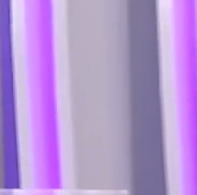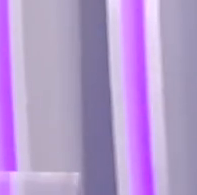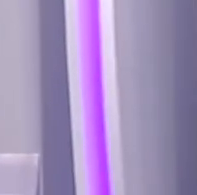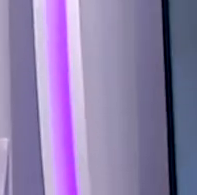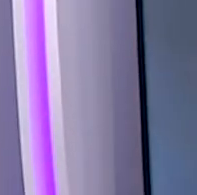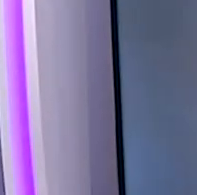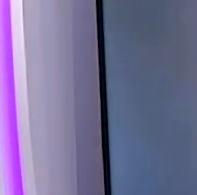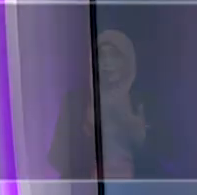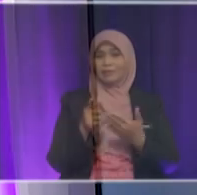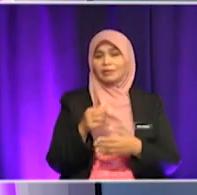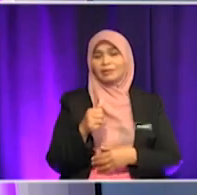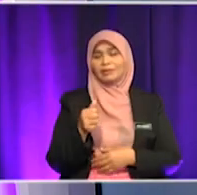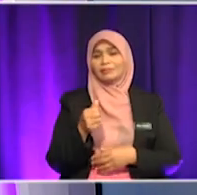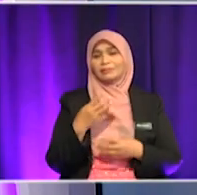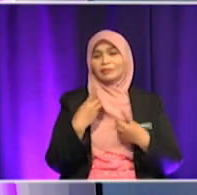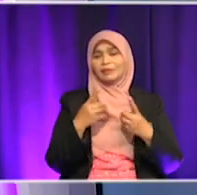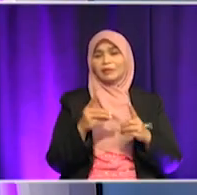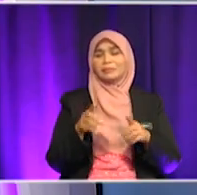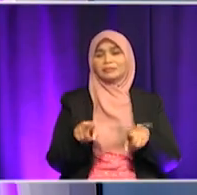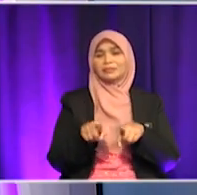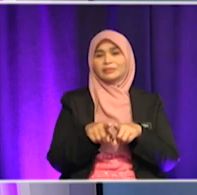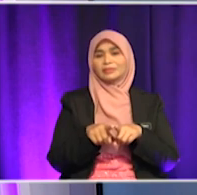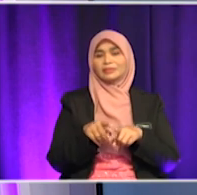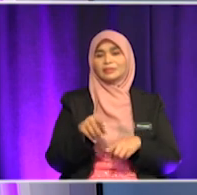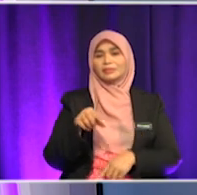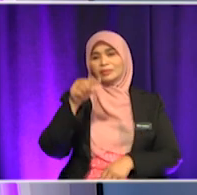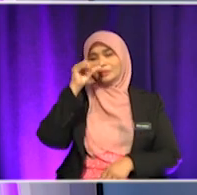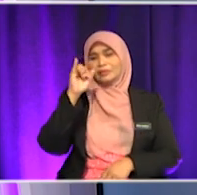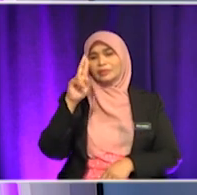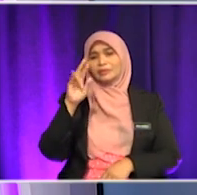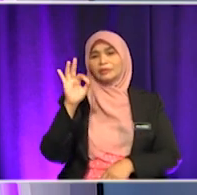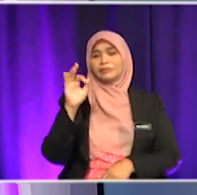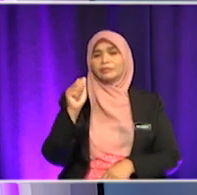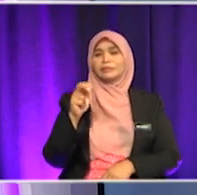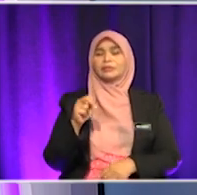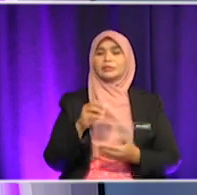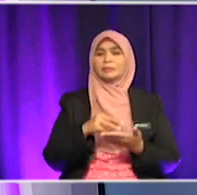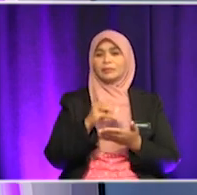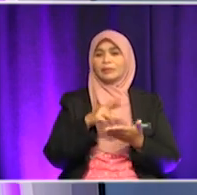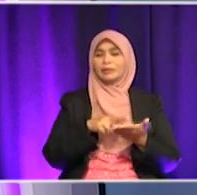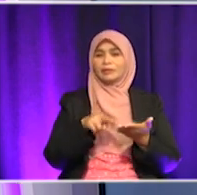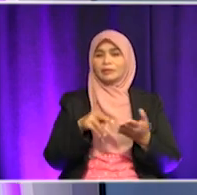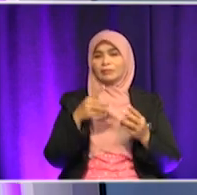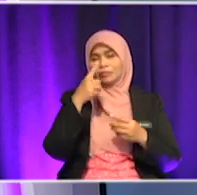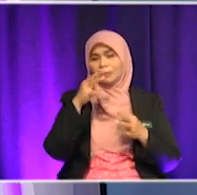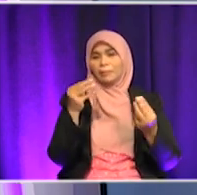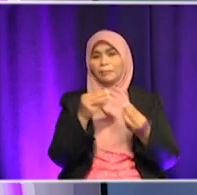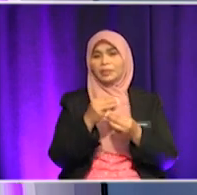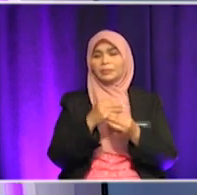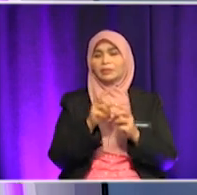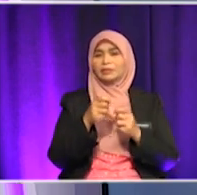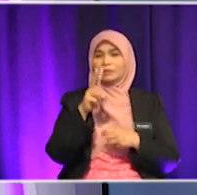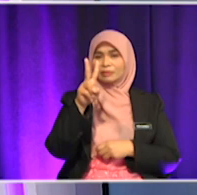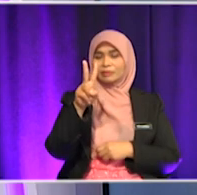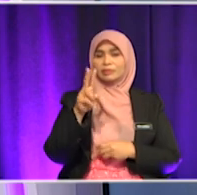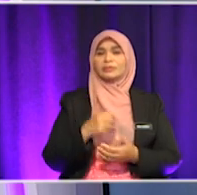Baiklah, anda sedang menyaksikan bersama Irfan sekarang ni. Kita dalam slot menengah rendah Didik TV KPM untuk mata pelajaran matematik tingkatan 2.